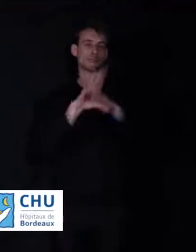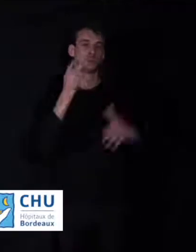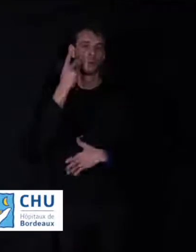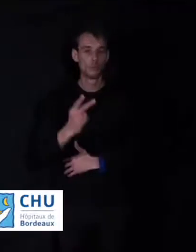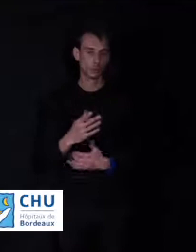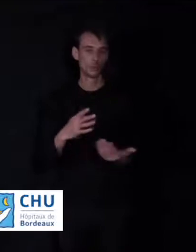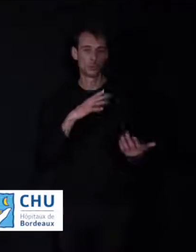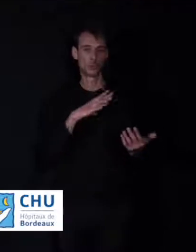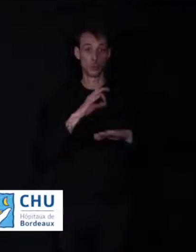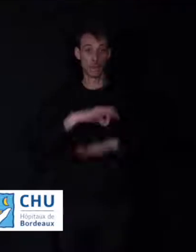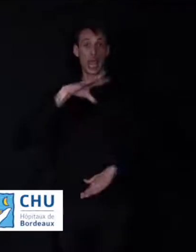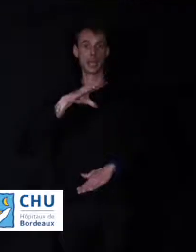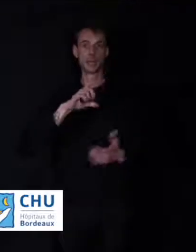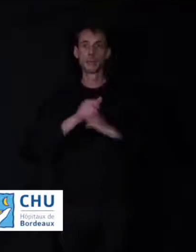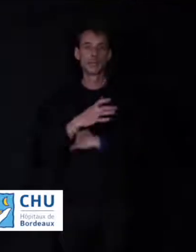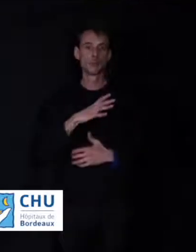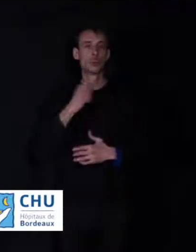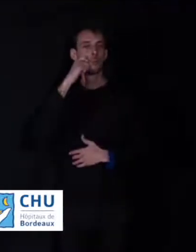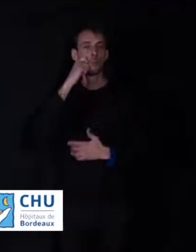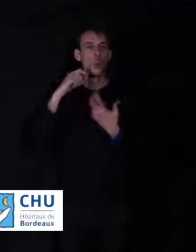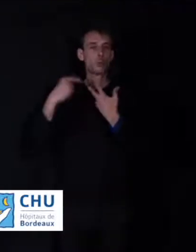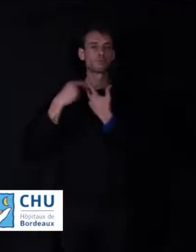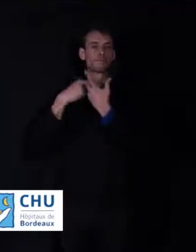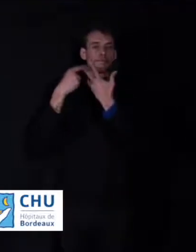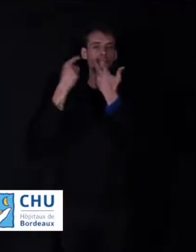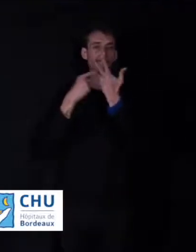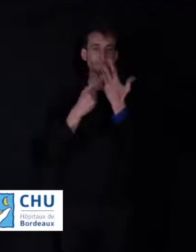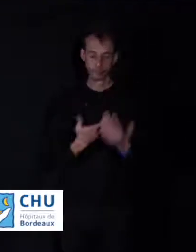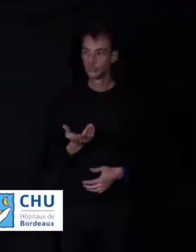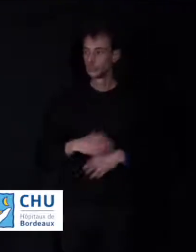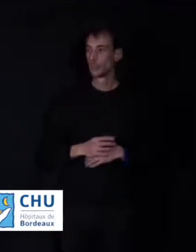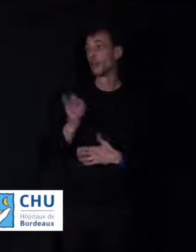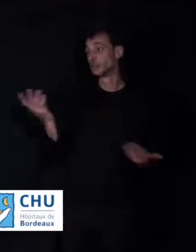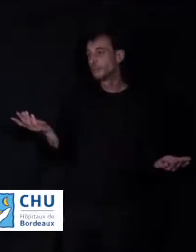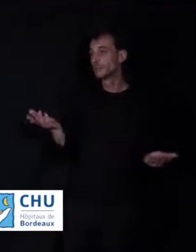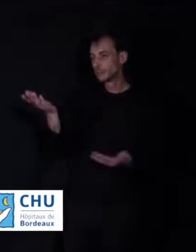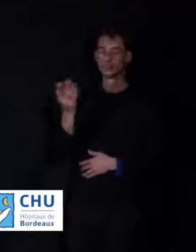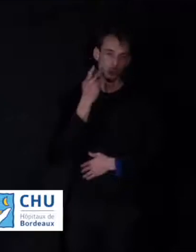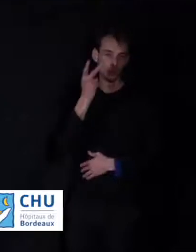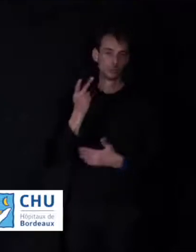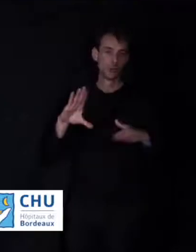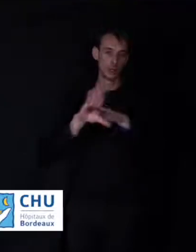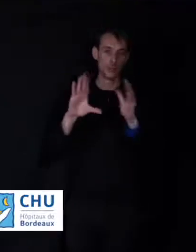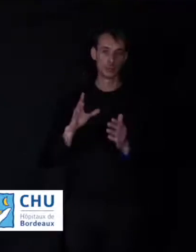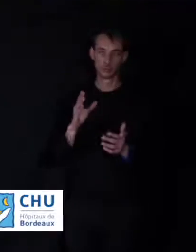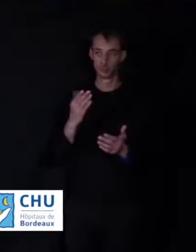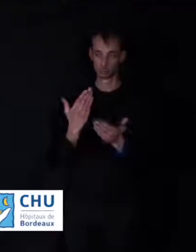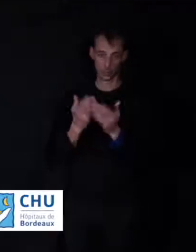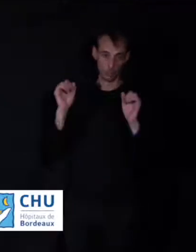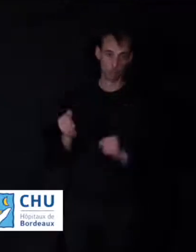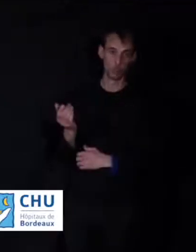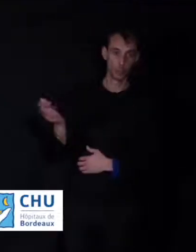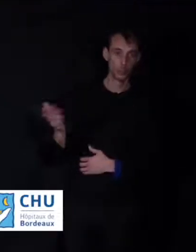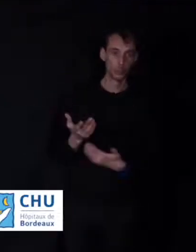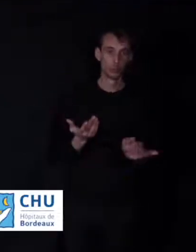grêlée. Alors voilà une image pas très jolie de ce que pouvait être en effet la variole. C'est ce